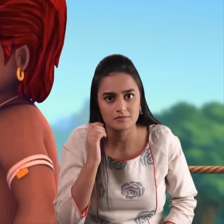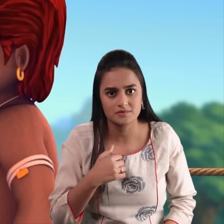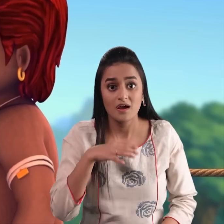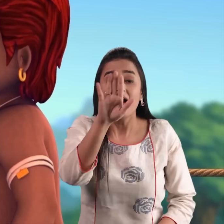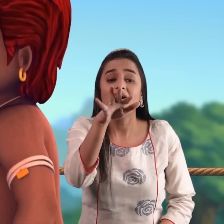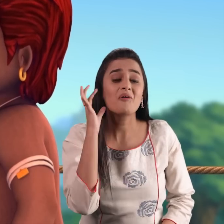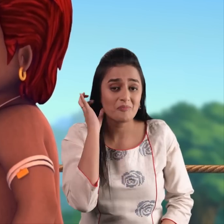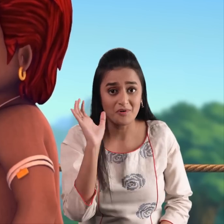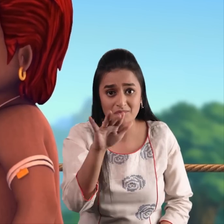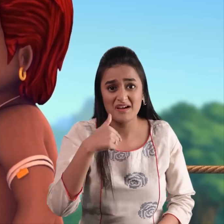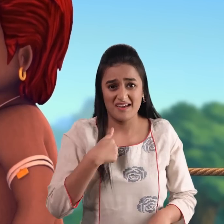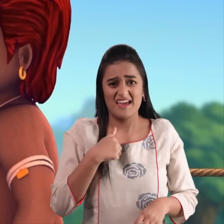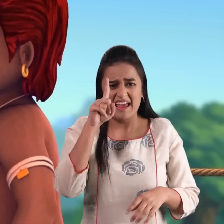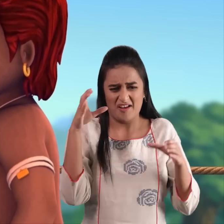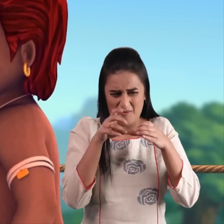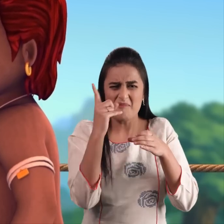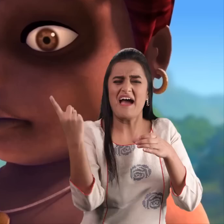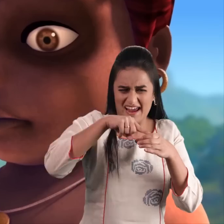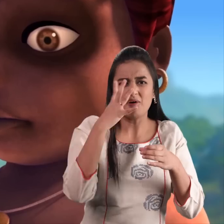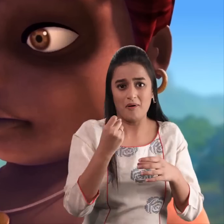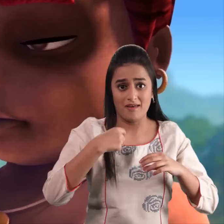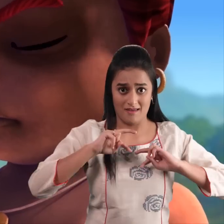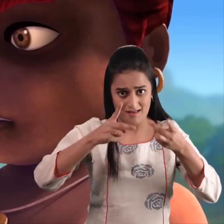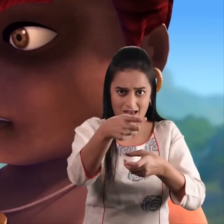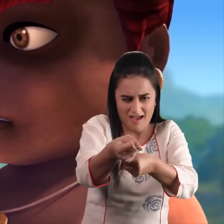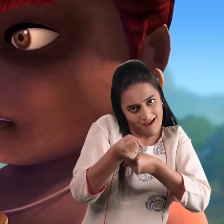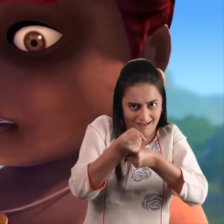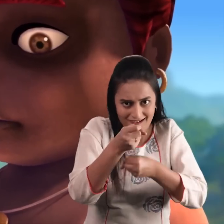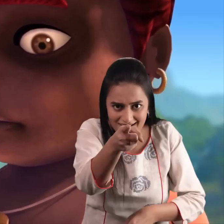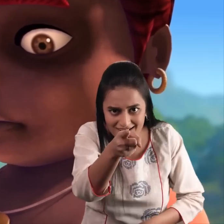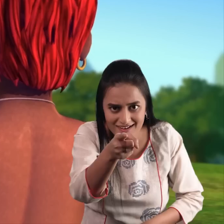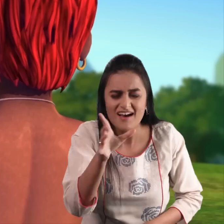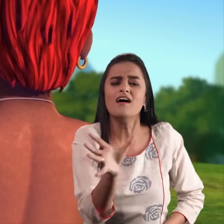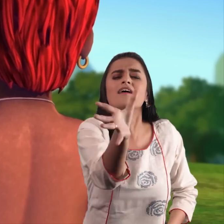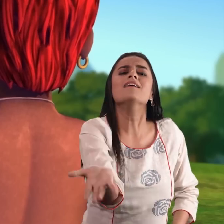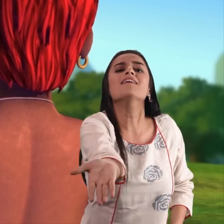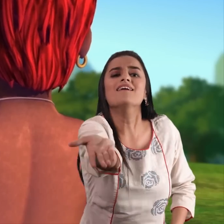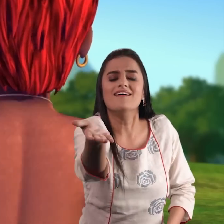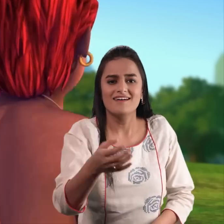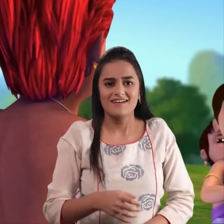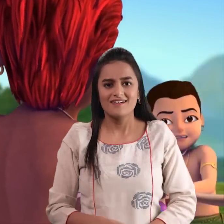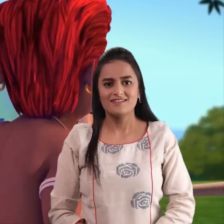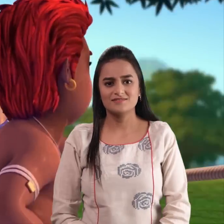प्रघोष। सुनो प्रघोष, हमें एक खिलाड़ी चाहिए। क्या तुम हमारी ओर से खेलोगे?